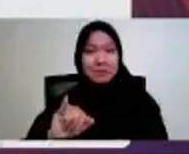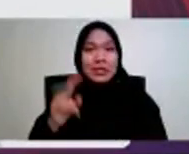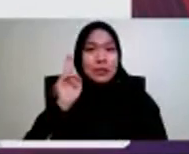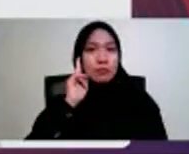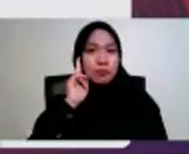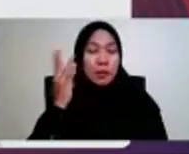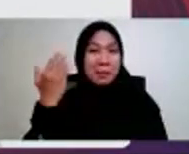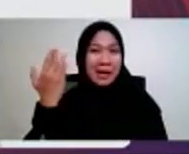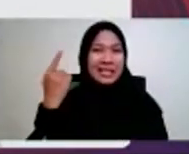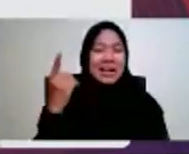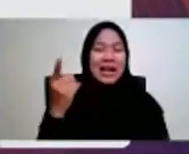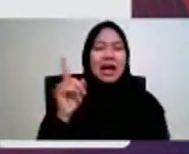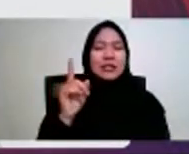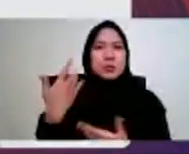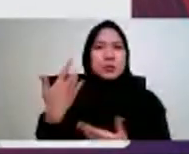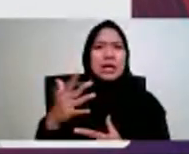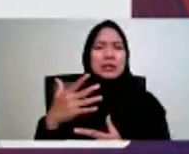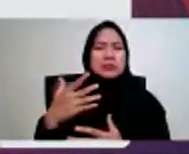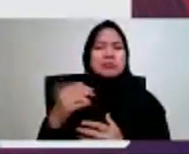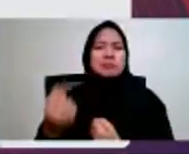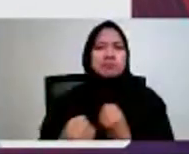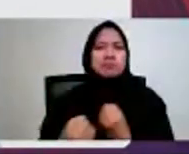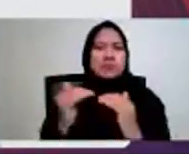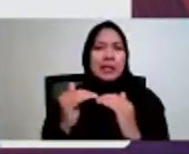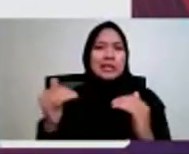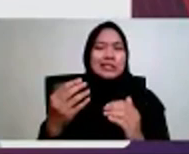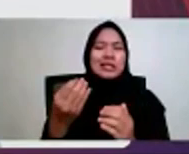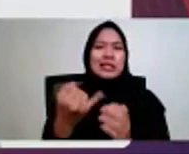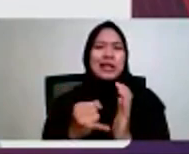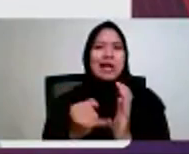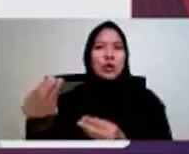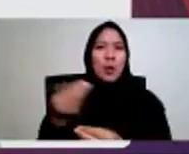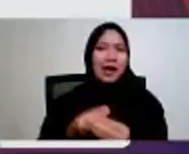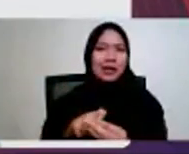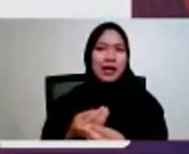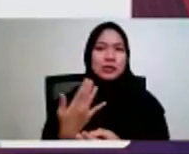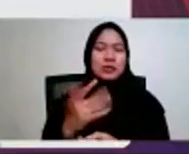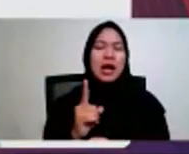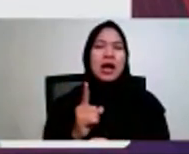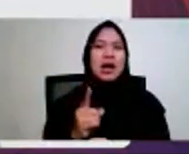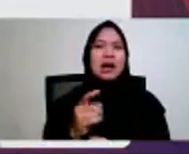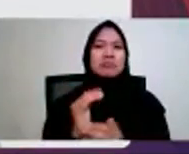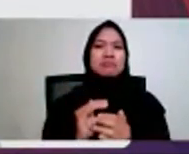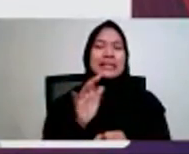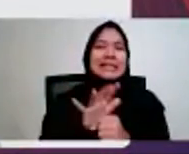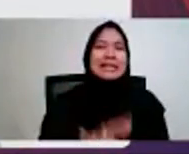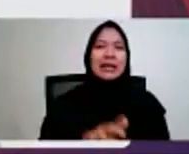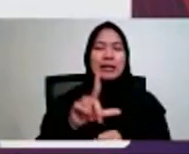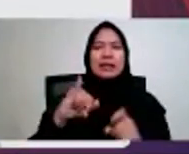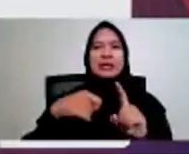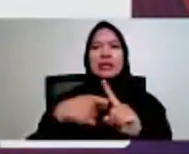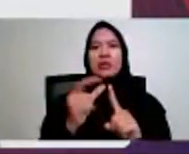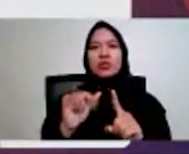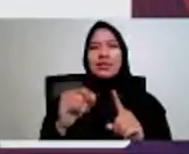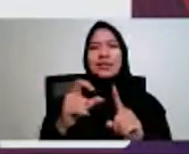kemarin sudah kita lakukan stabilisasi nilai tukar kita sudah menetapkan lebih jelas dengan menaikkan giro wajib minimum